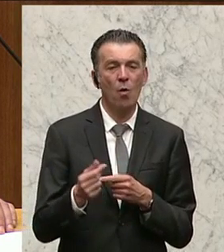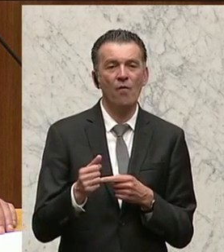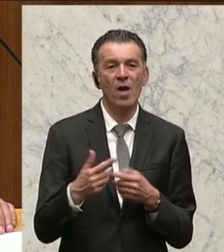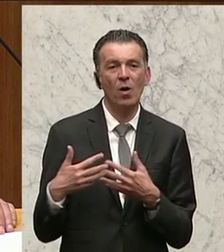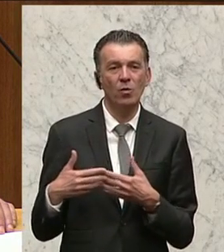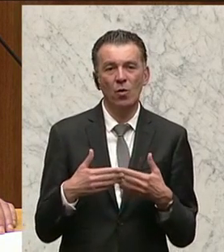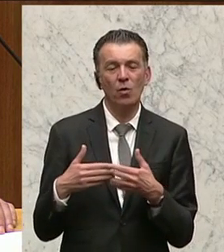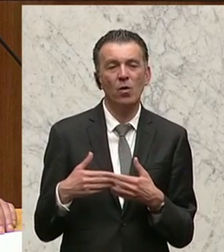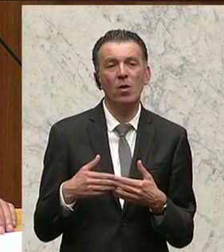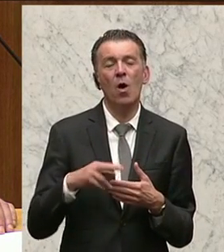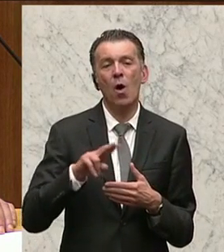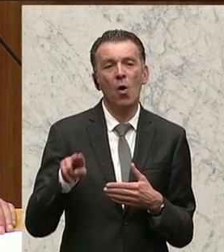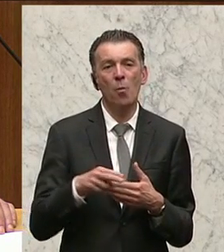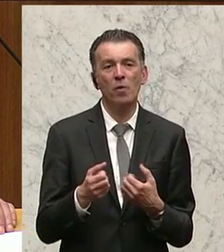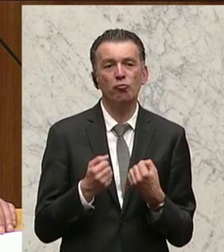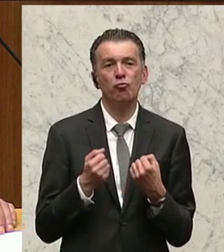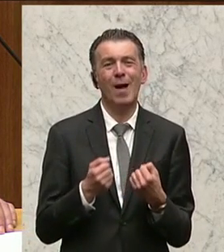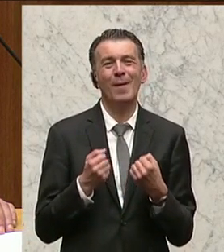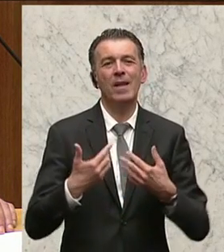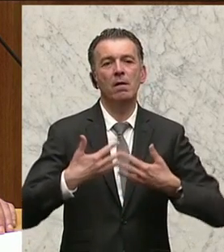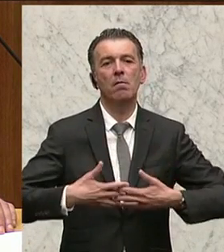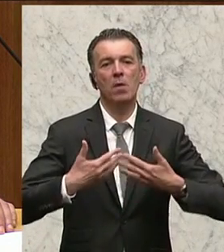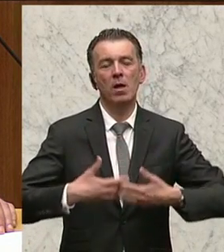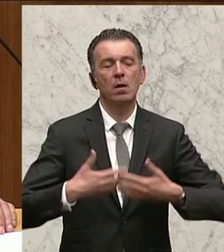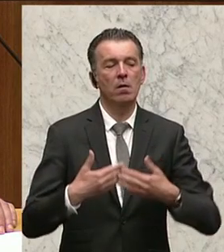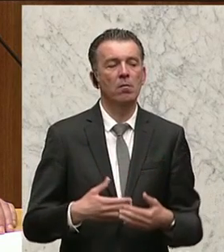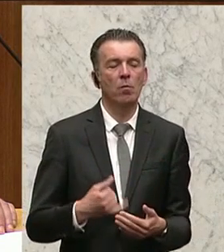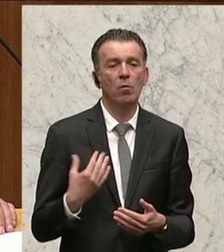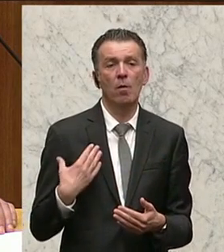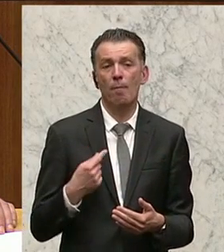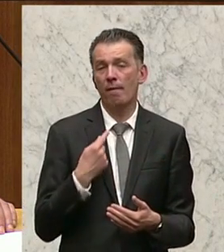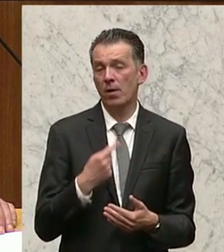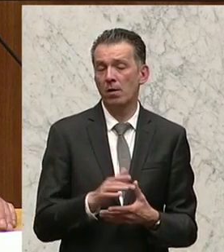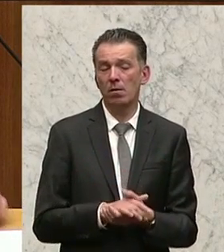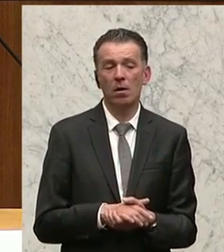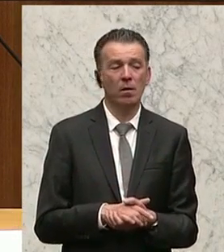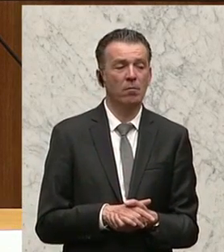den europäischen Stabilitätsmechanismus. Ich weise immer wieder darauf hin, wir haben hier